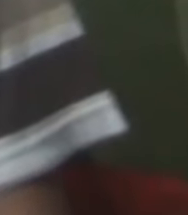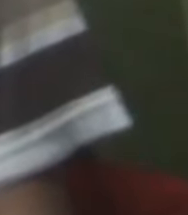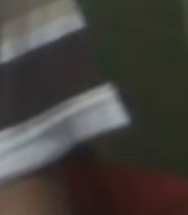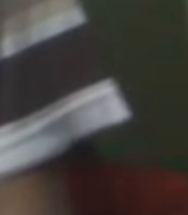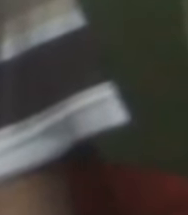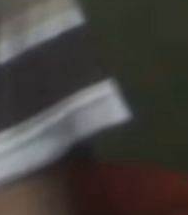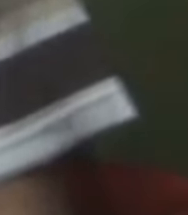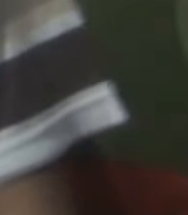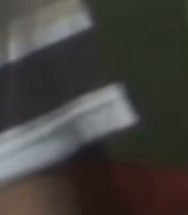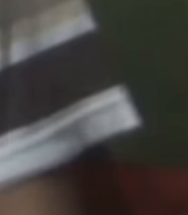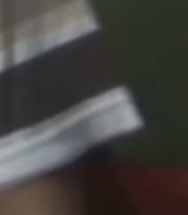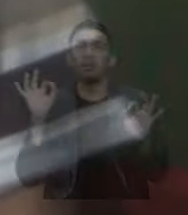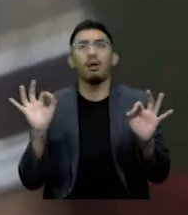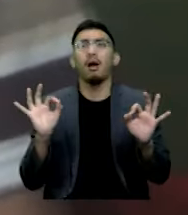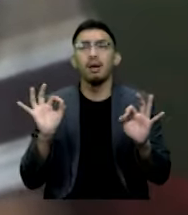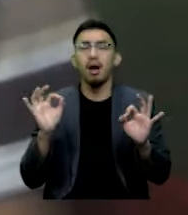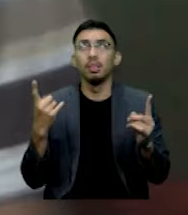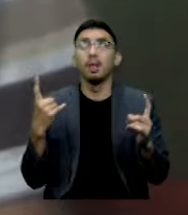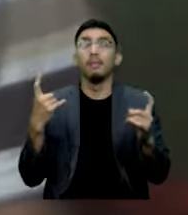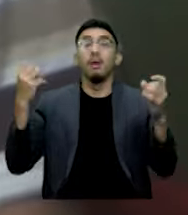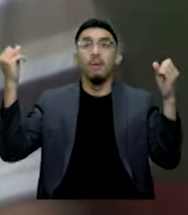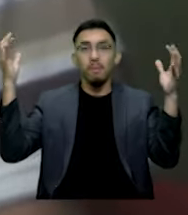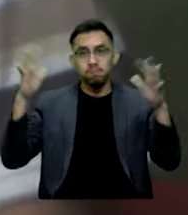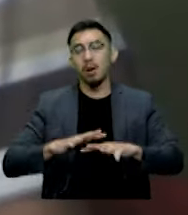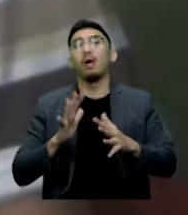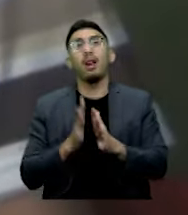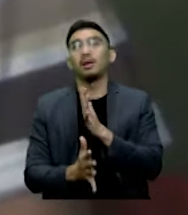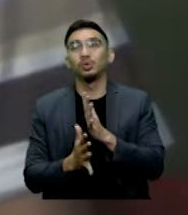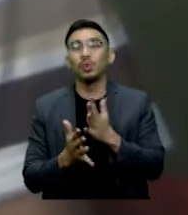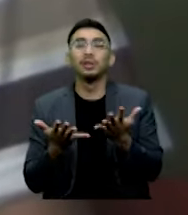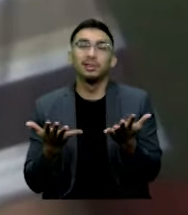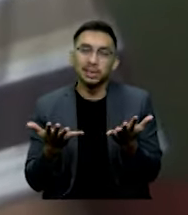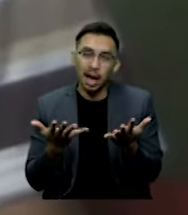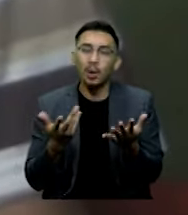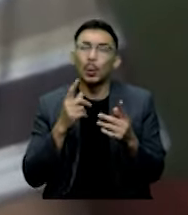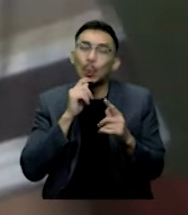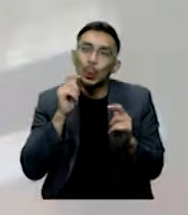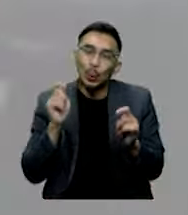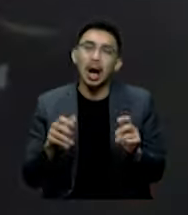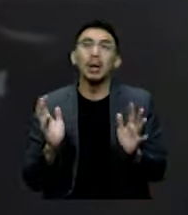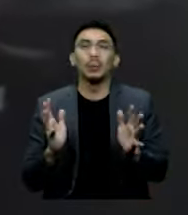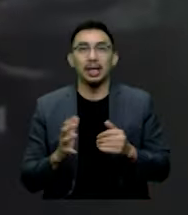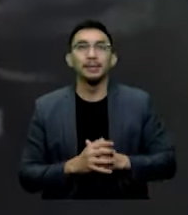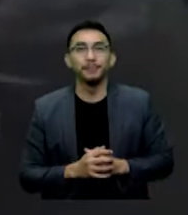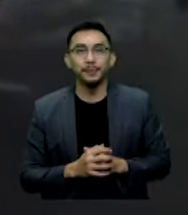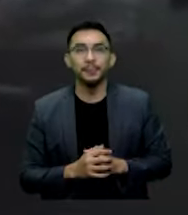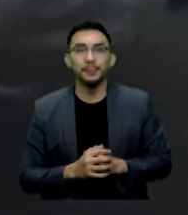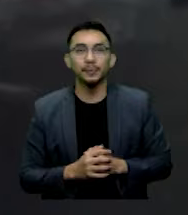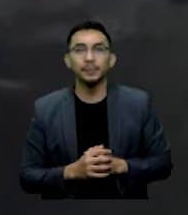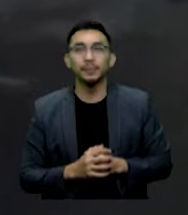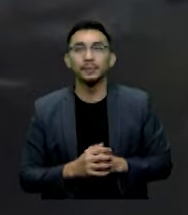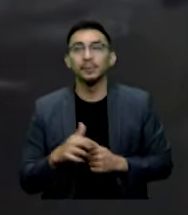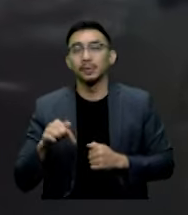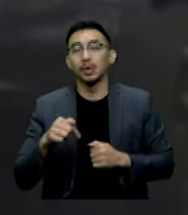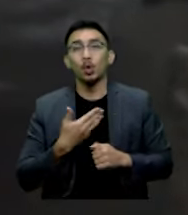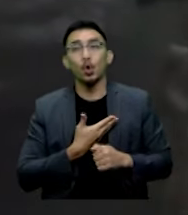gitu. Memang posisi bangunan tua sih, masih bangunan udah tua. Saat ini korban telah